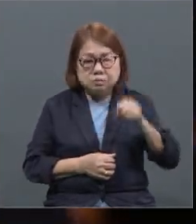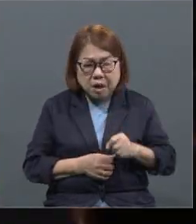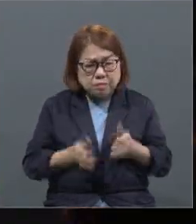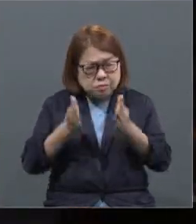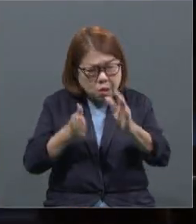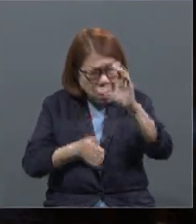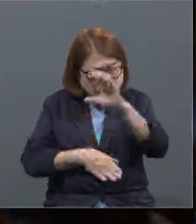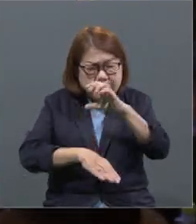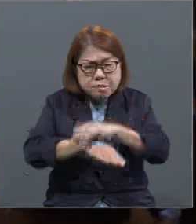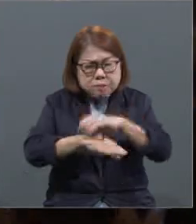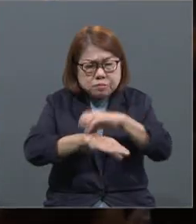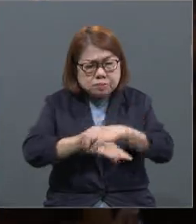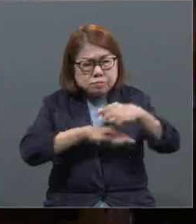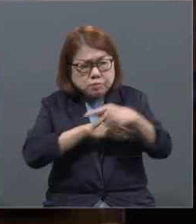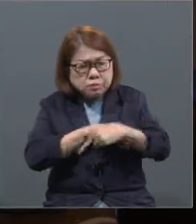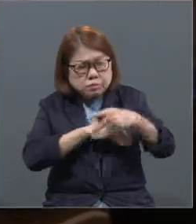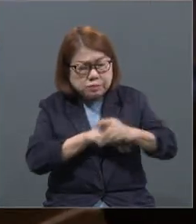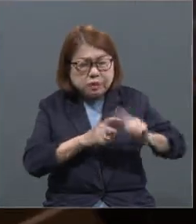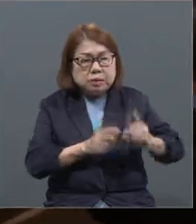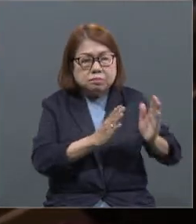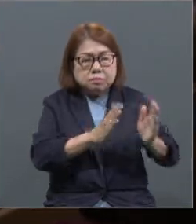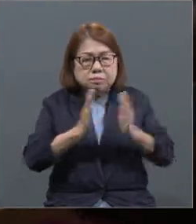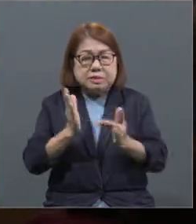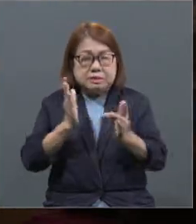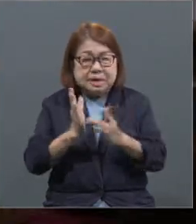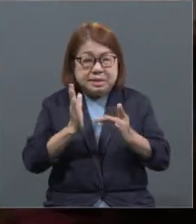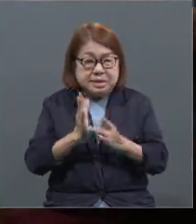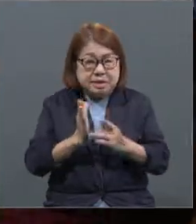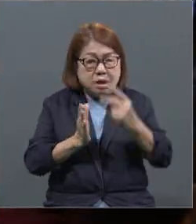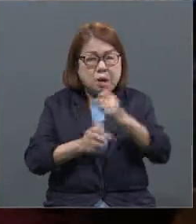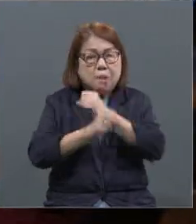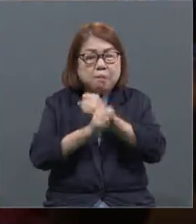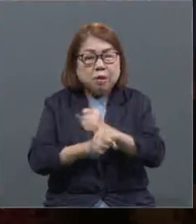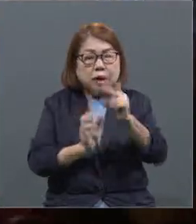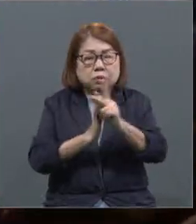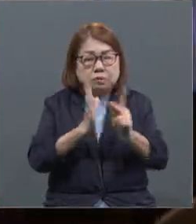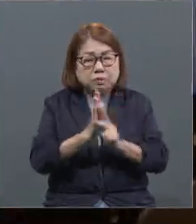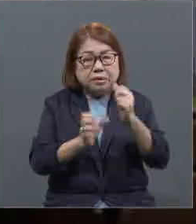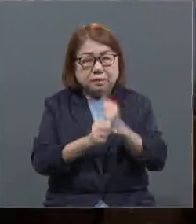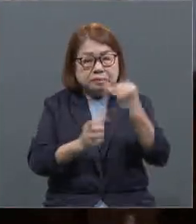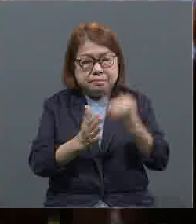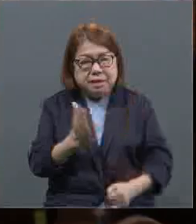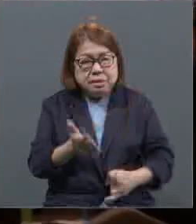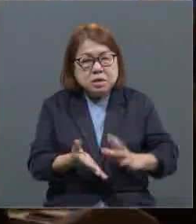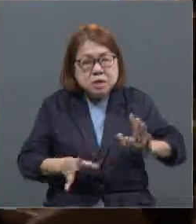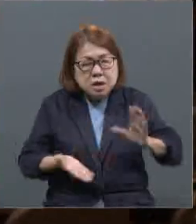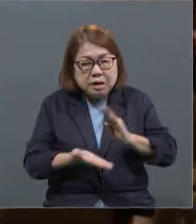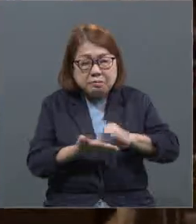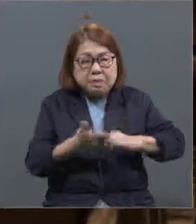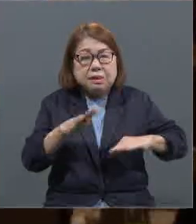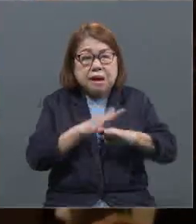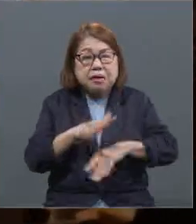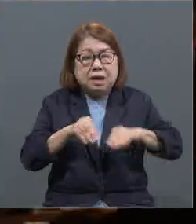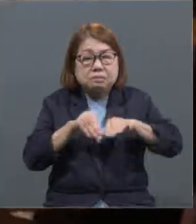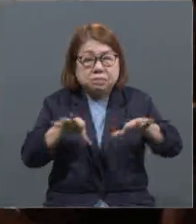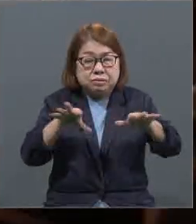ทุจริตโดยนำเทคโนโลยีเข้ามาช่วยขจัดการทำผิดกฎหมายรวบรวมวิเคราะห์แลและเผยแพร่ข้อมูลซึ่งเป็นสิ่งจำเป็น